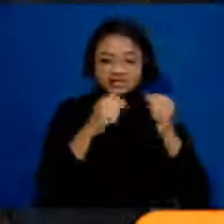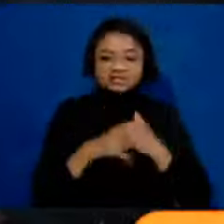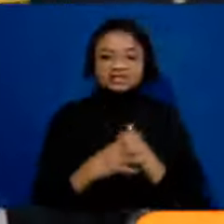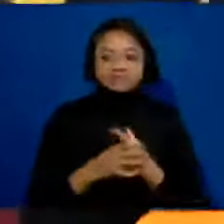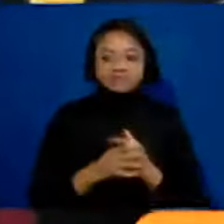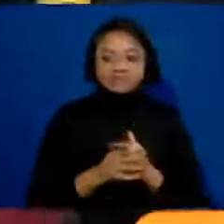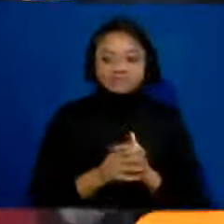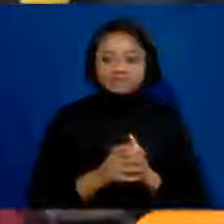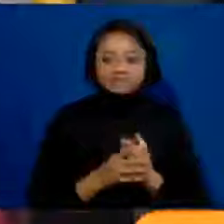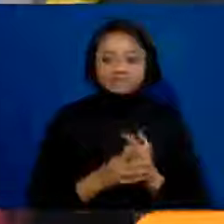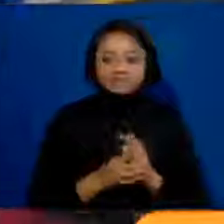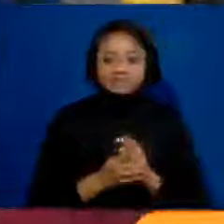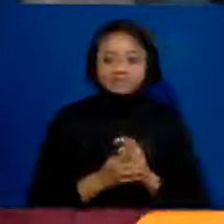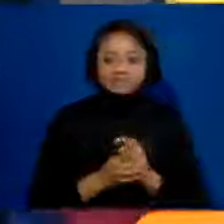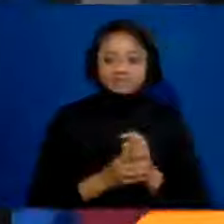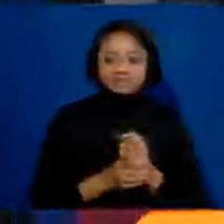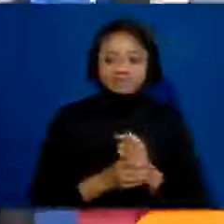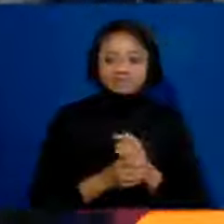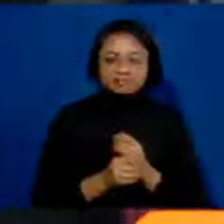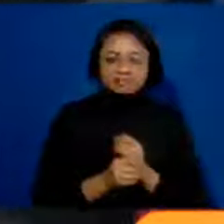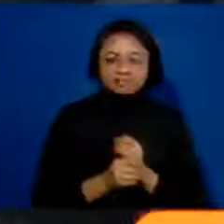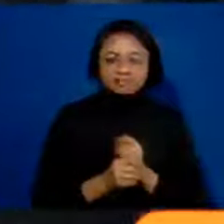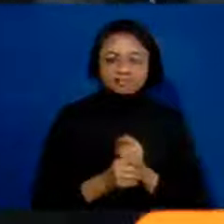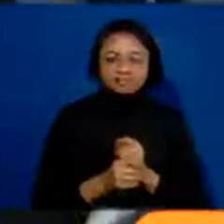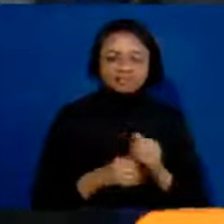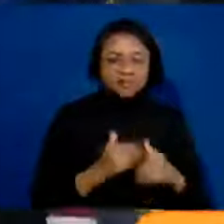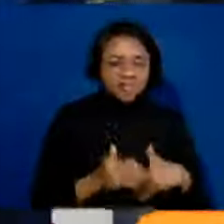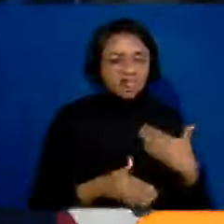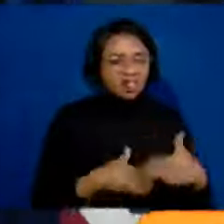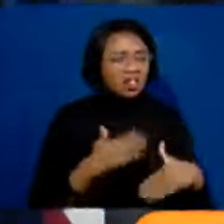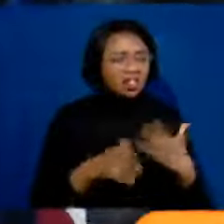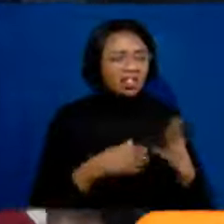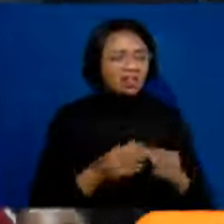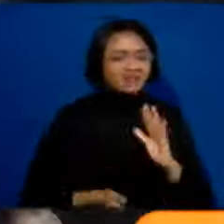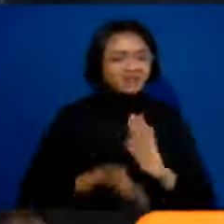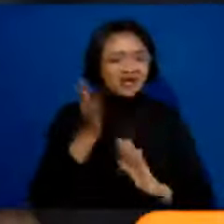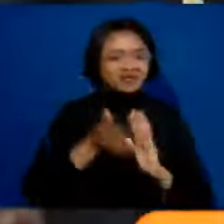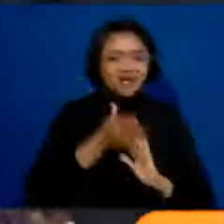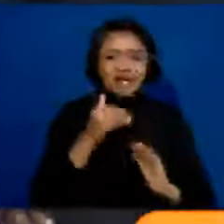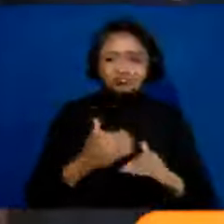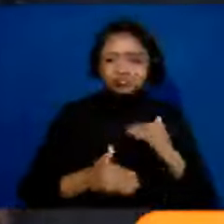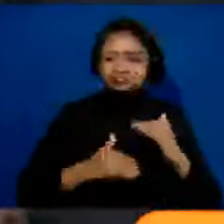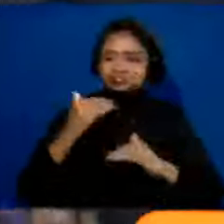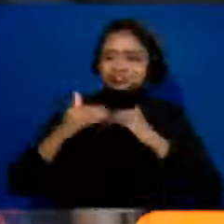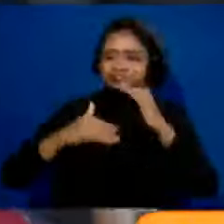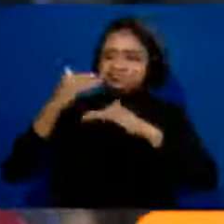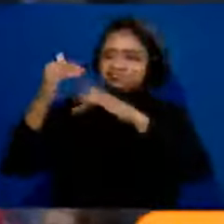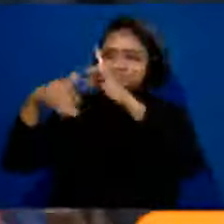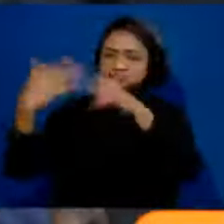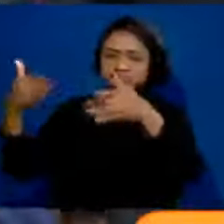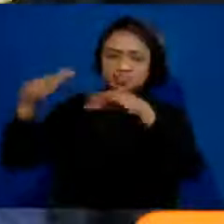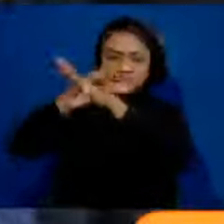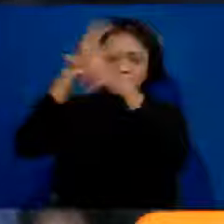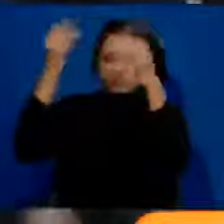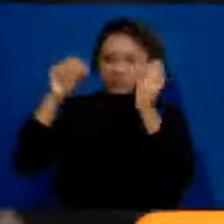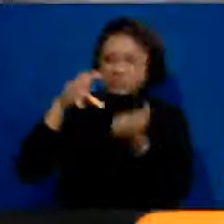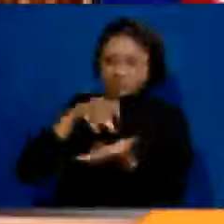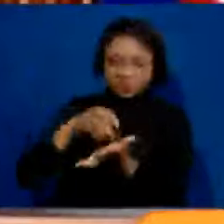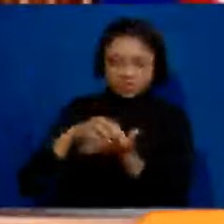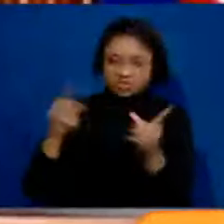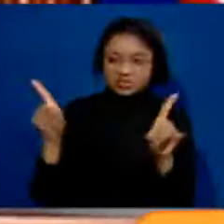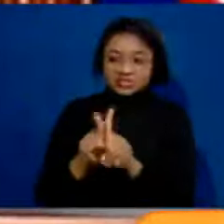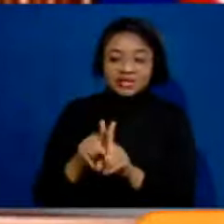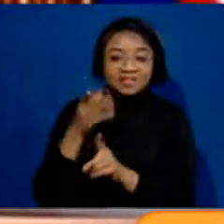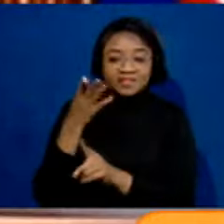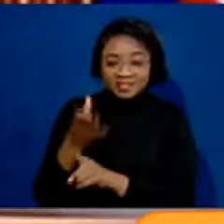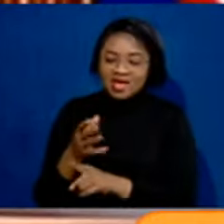nchini. Na ni kwa kasi hiyo hiyo aliyopanda nayo ngazi hadi katika ofisi ya naibu rais, ambapo pia alifurushwa